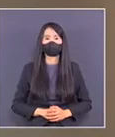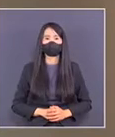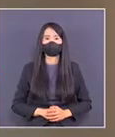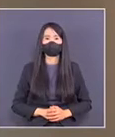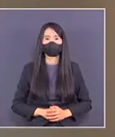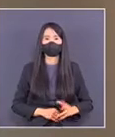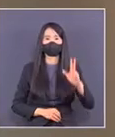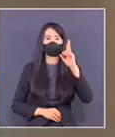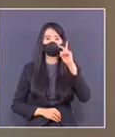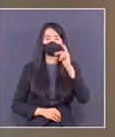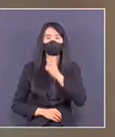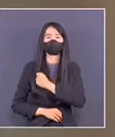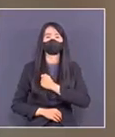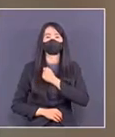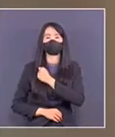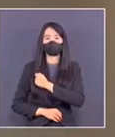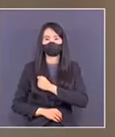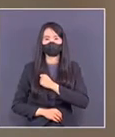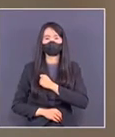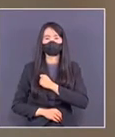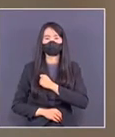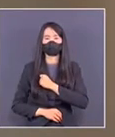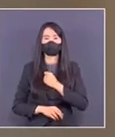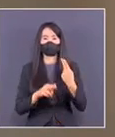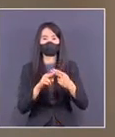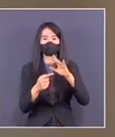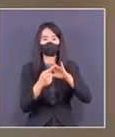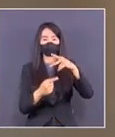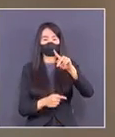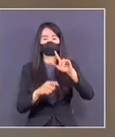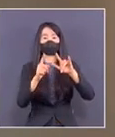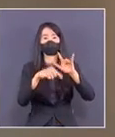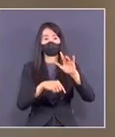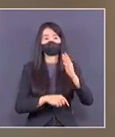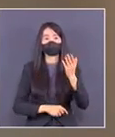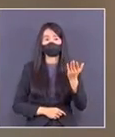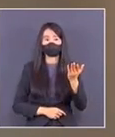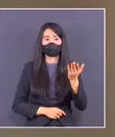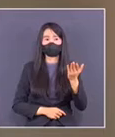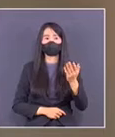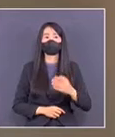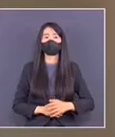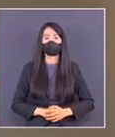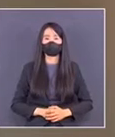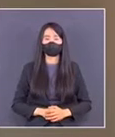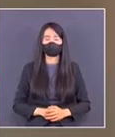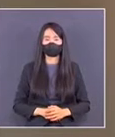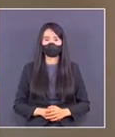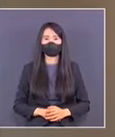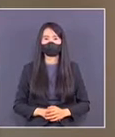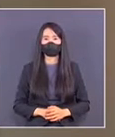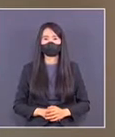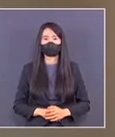นับเป็นข่าวเศร้าของวงการบันเทิงอีกครั้งค่ะเมื่อเป้สุภวิทย์สุภพรโอภาสบุตรชายวิทยาสุภพรโอภา